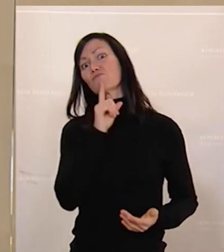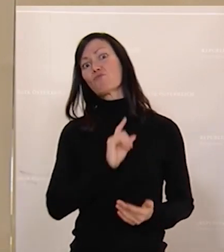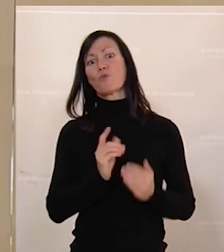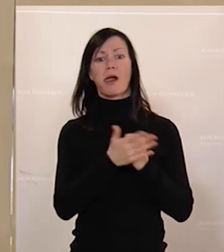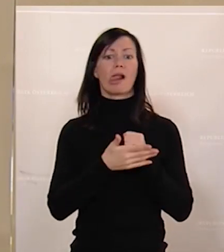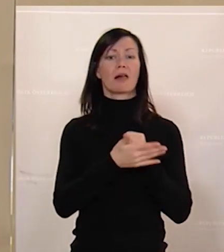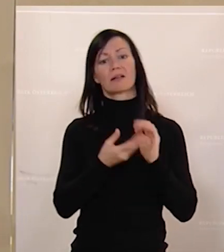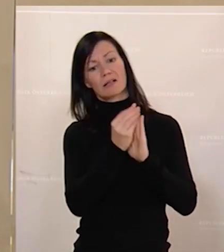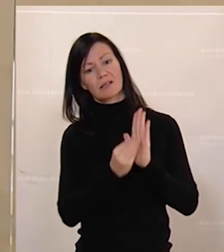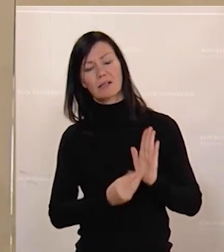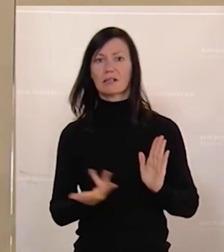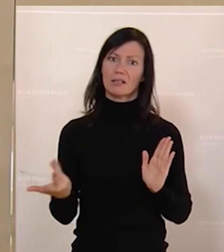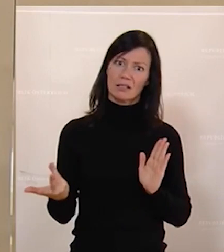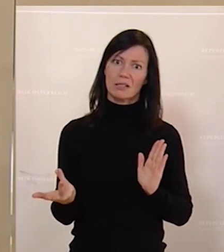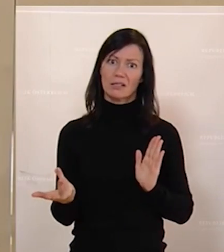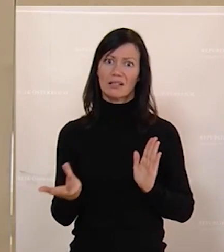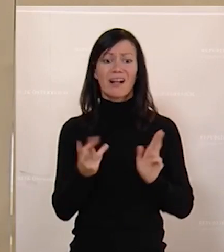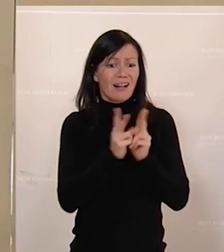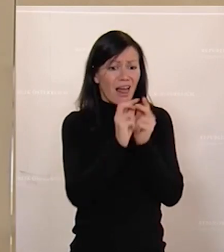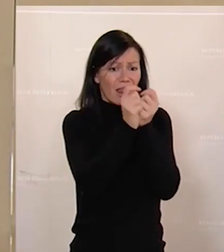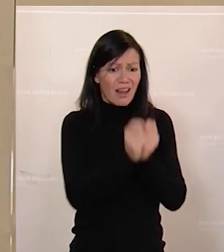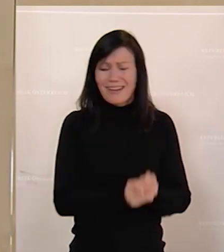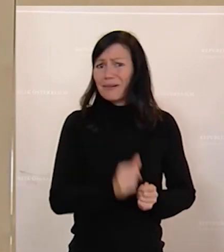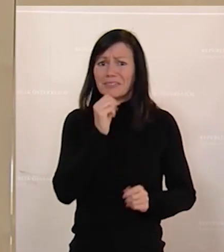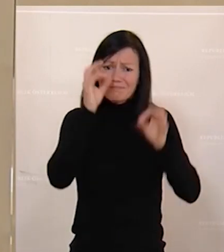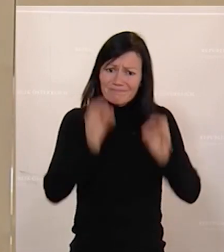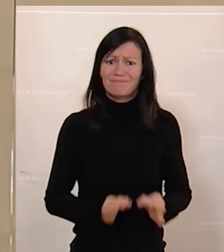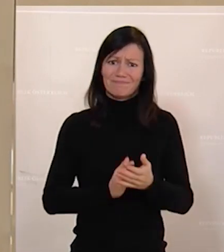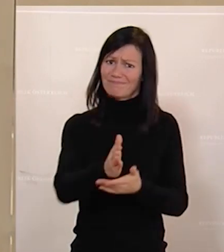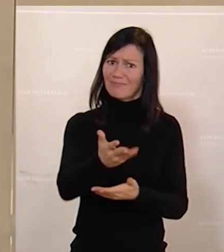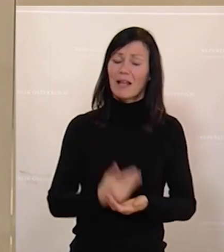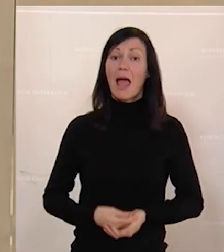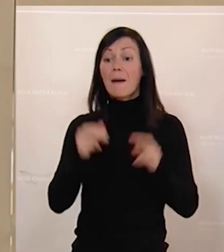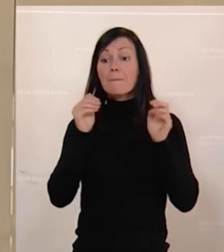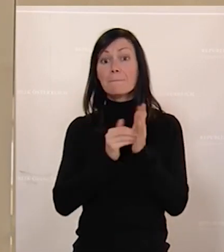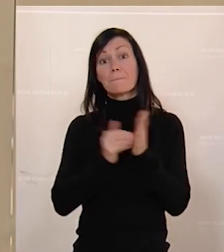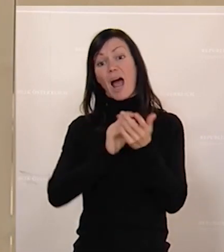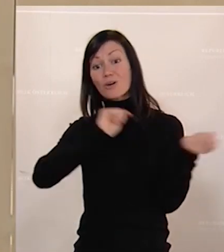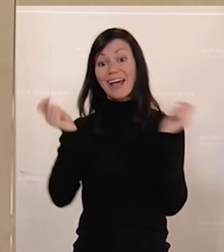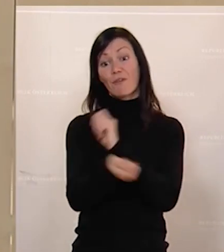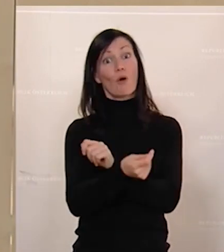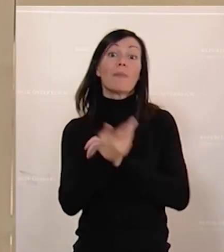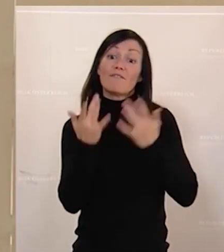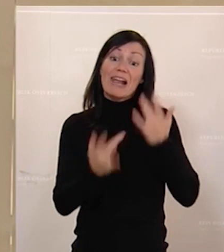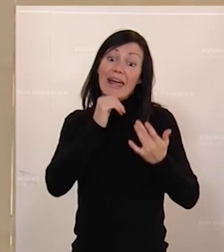Es braucht den Mut, auch Reformen anzugehen, die durchaus unangenehm sind, die uns aber in die Zukunft